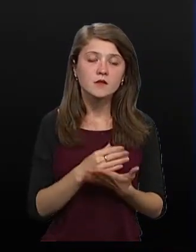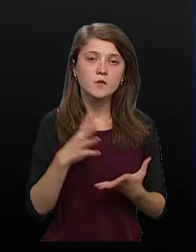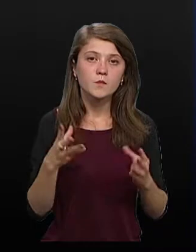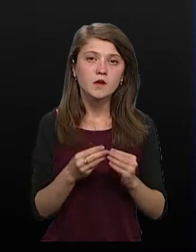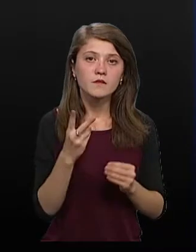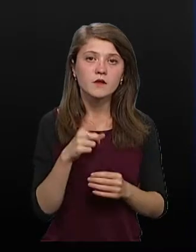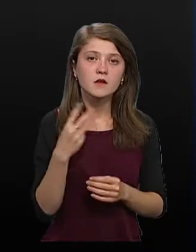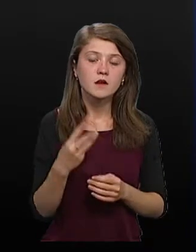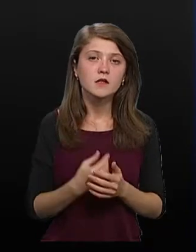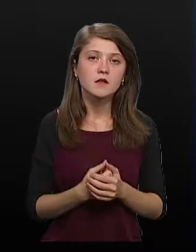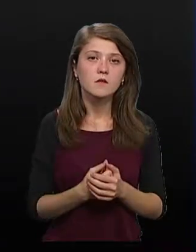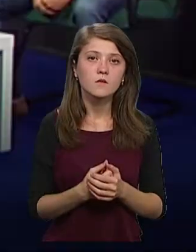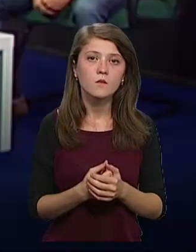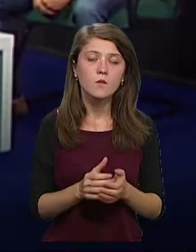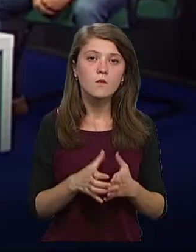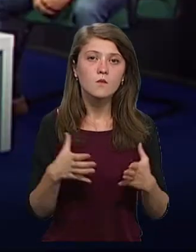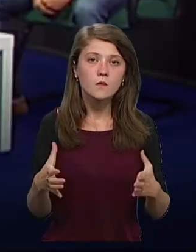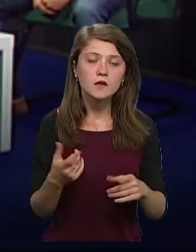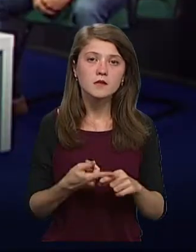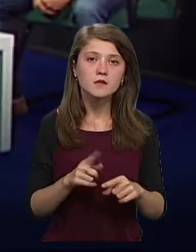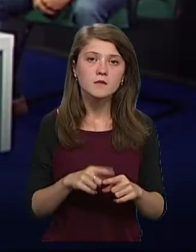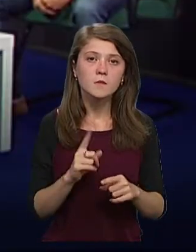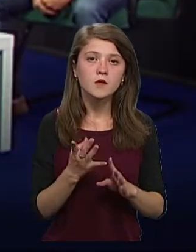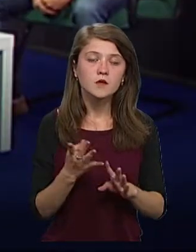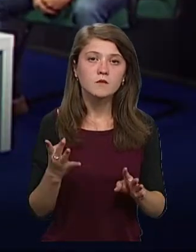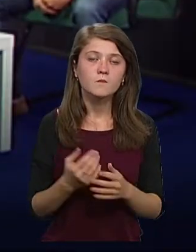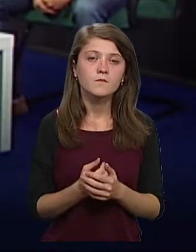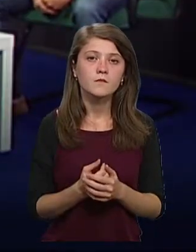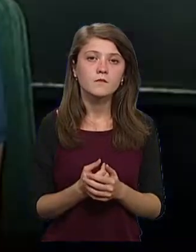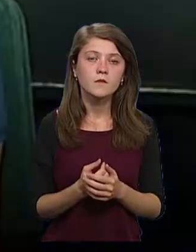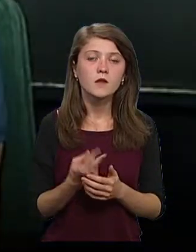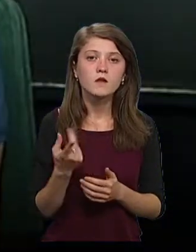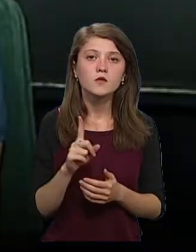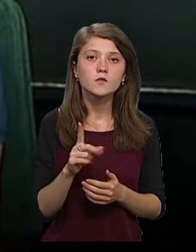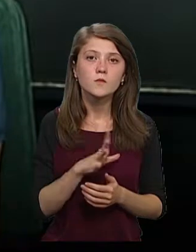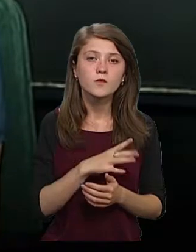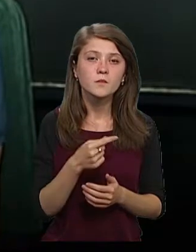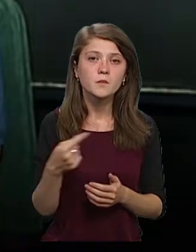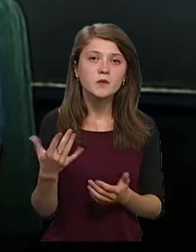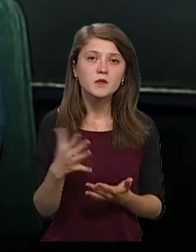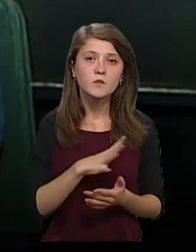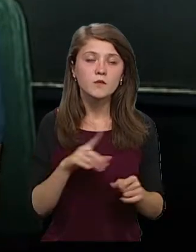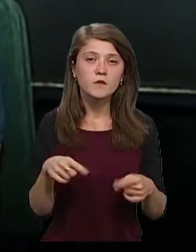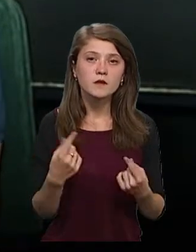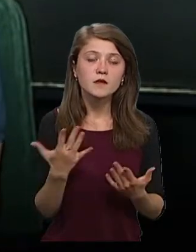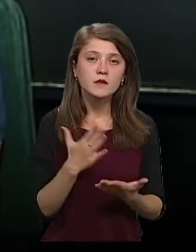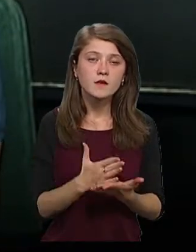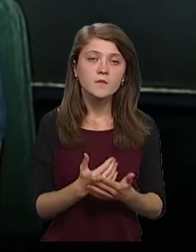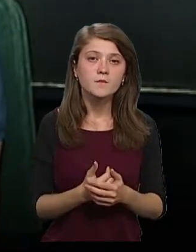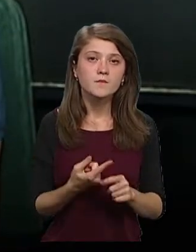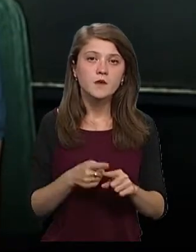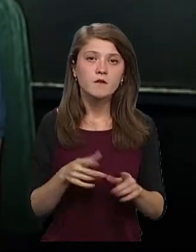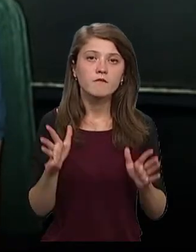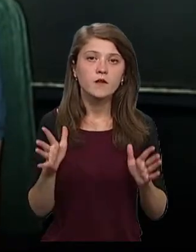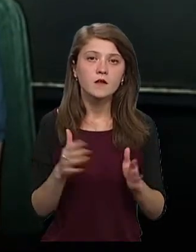2/3 укрупнення, там є. Укрупнення – це в першу чергу ліквідація того мінуса в децентралізації, який утворився і який спостерігається. Це